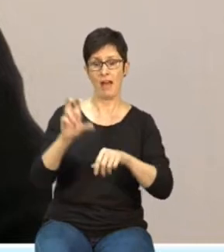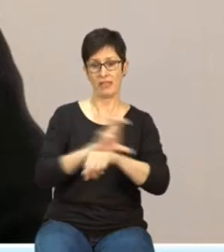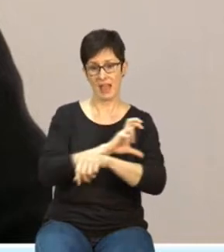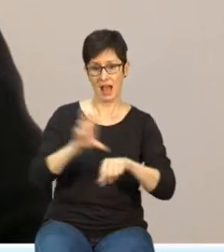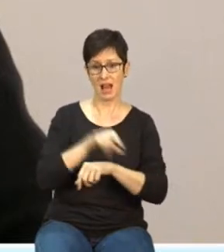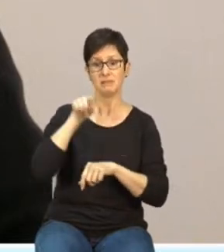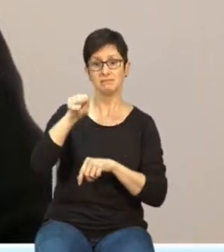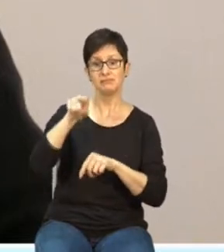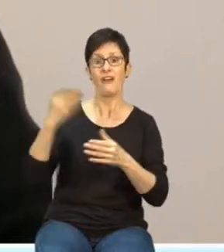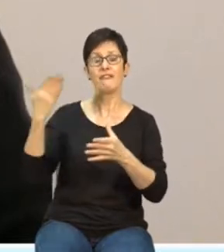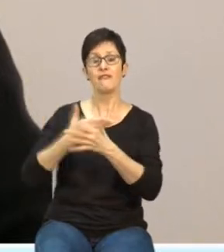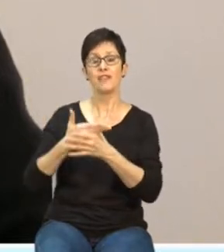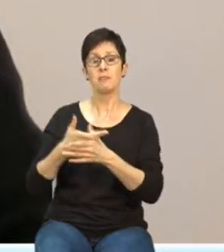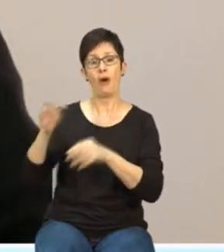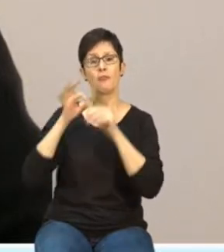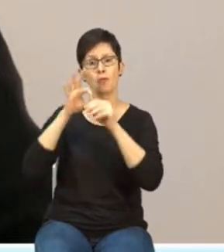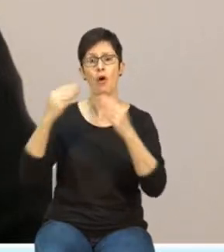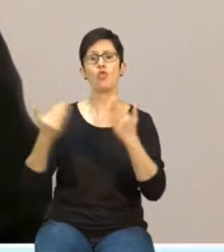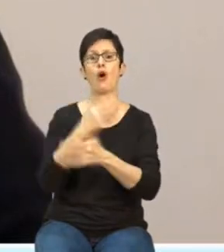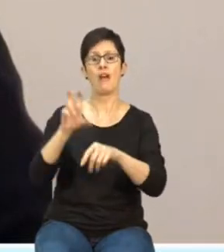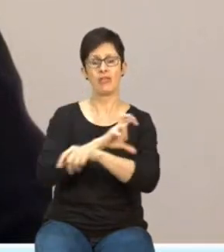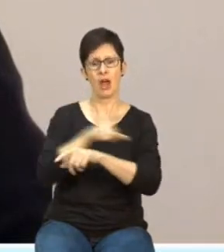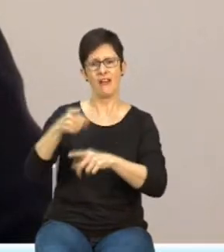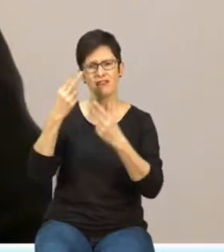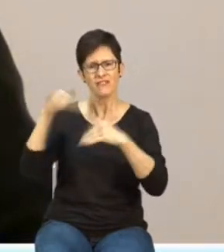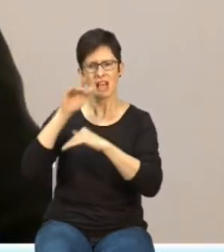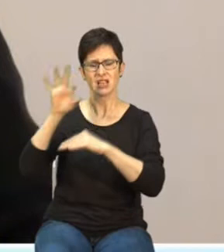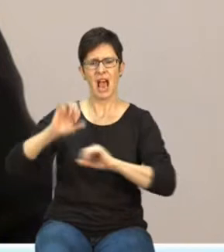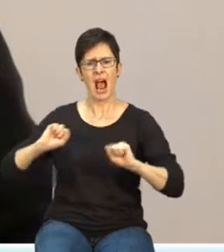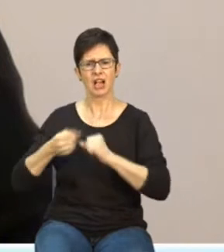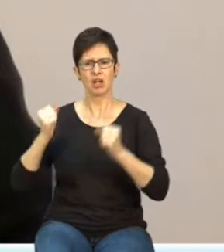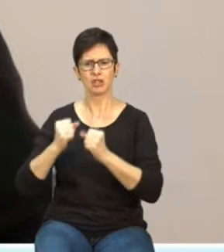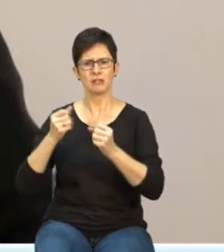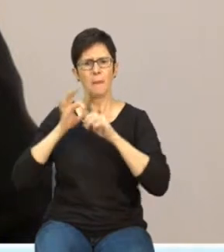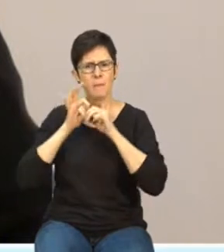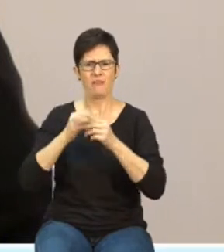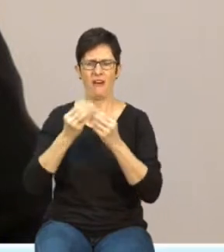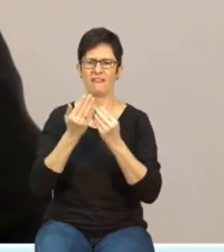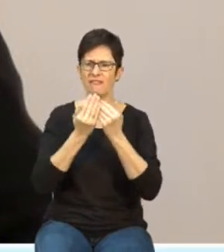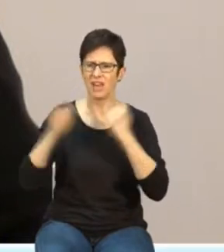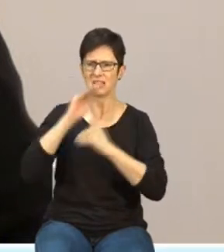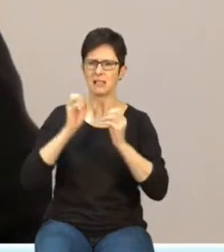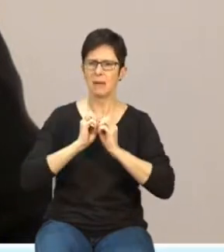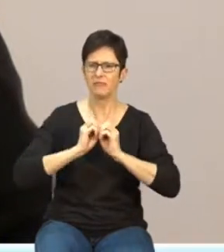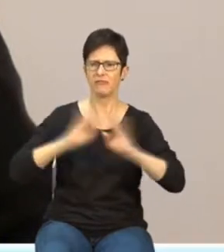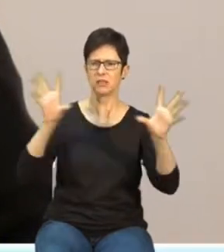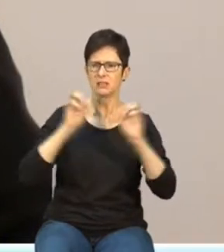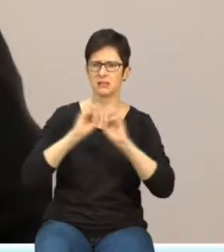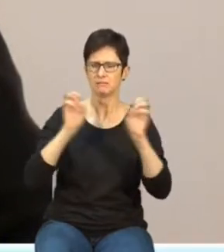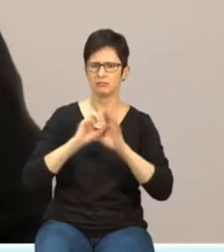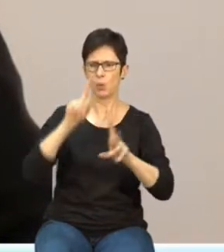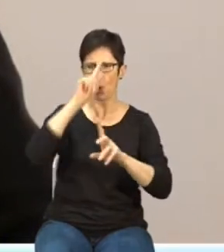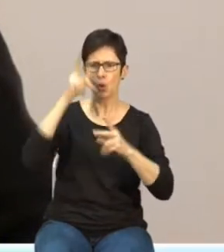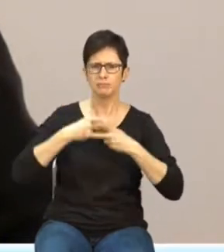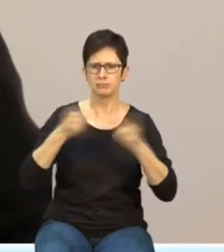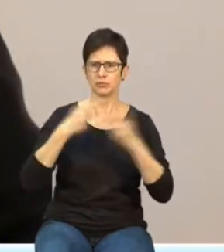sama branża firmy powinny bardziej Zaangażować się wprowadzenie jasnej komunikacji z opinią publiczną mówić do opinii publicznej